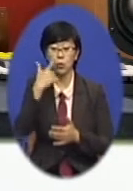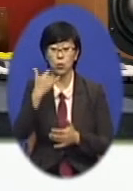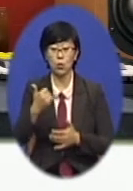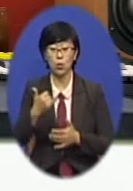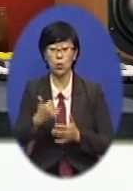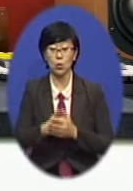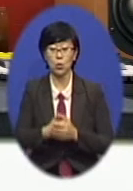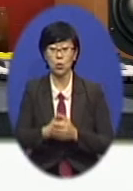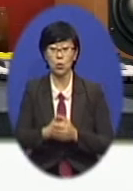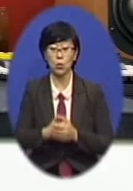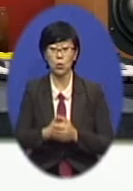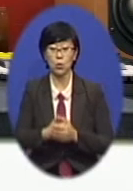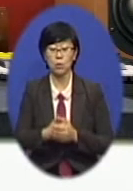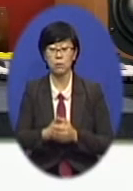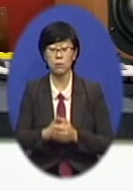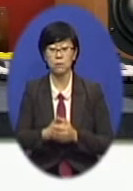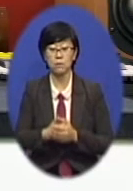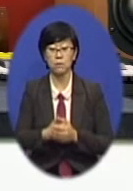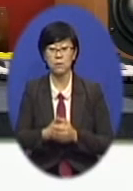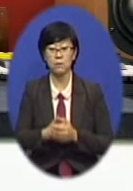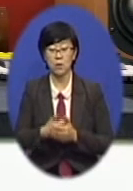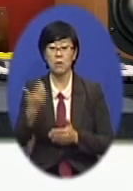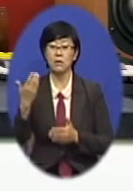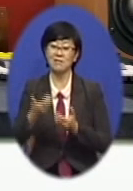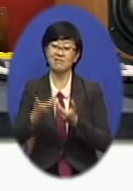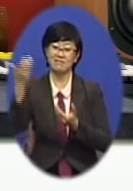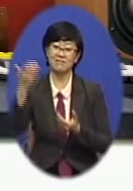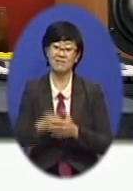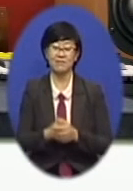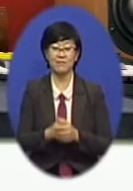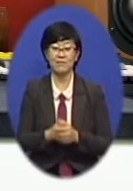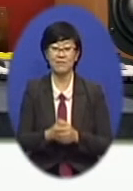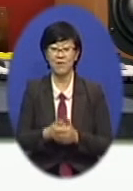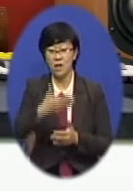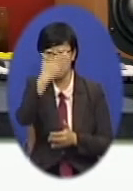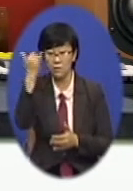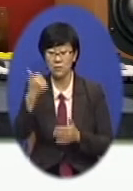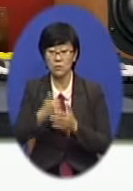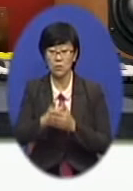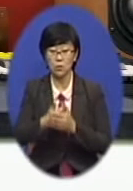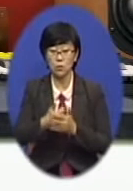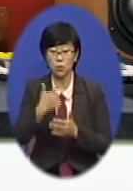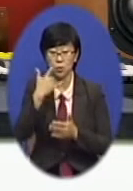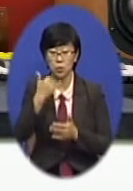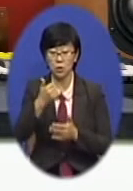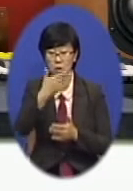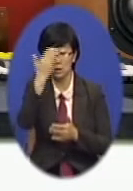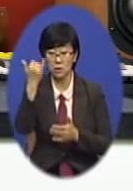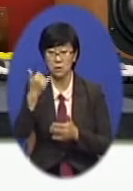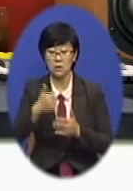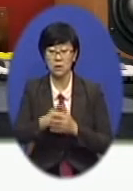부모님은? 부모님은 저기 하늘나라에 계시고요. 근데 할아버지, 할머니는 어떤 부모님의 어머니,